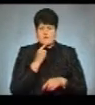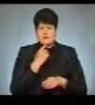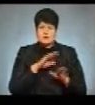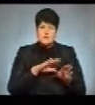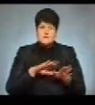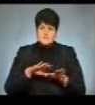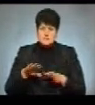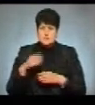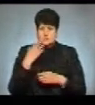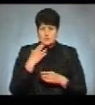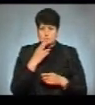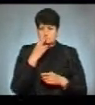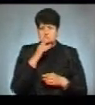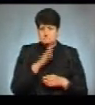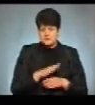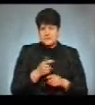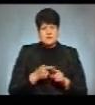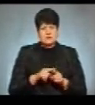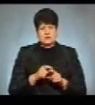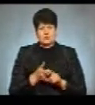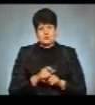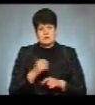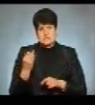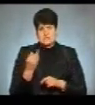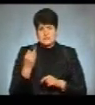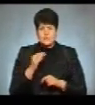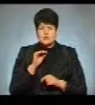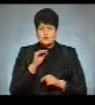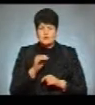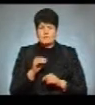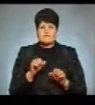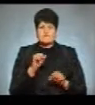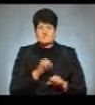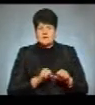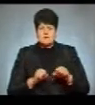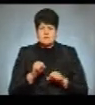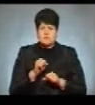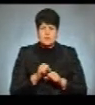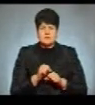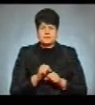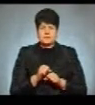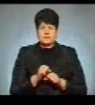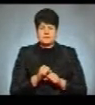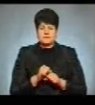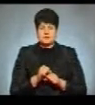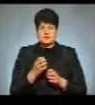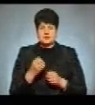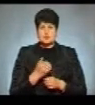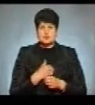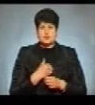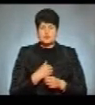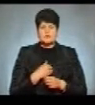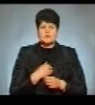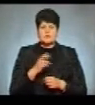коли ти вживаєшся в роль, то це дуже цікаво. Озвучував ведмедя в казці «Білка листоноша». Ну що, хочу жбаник